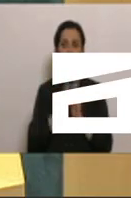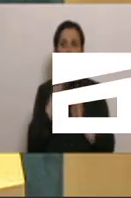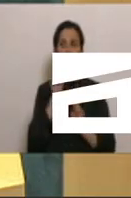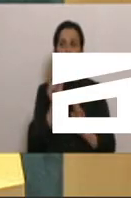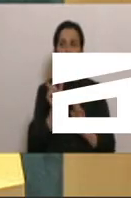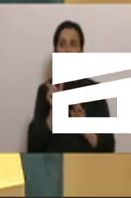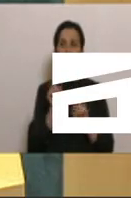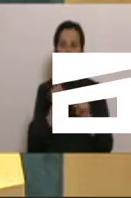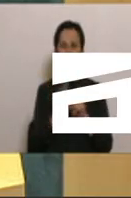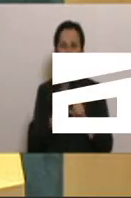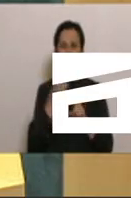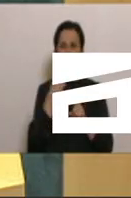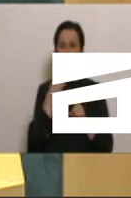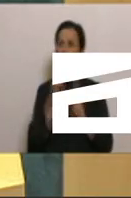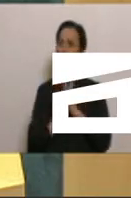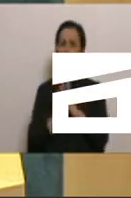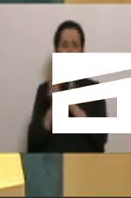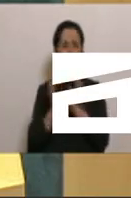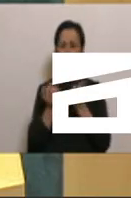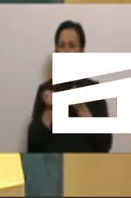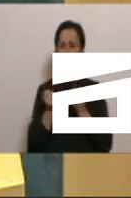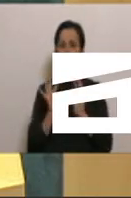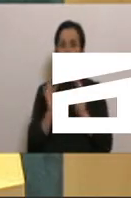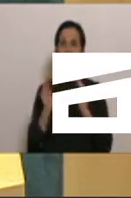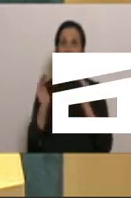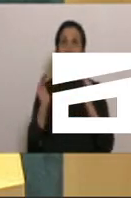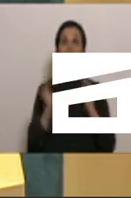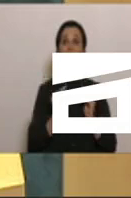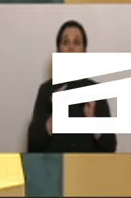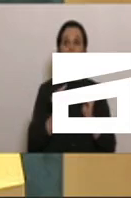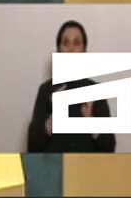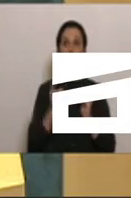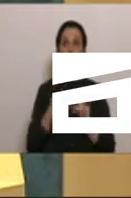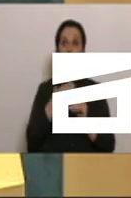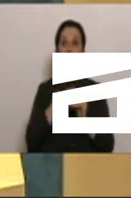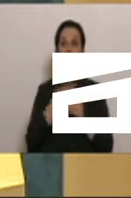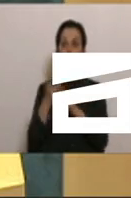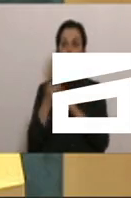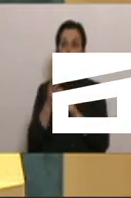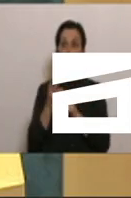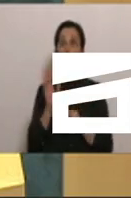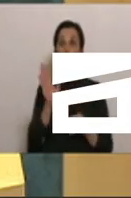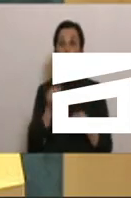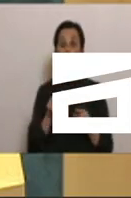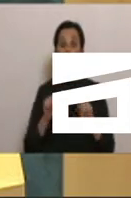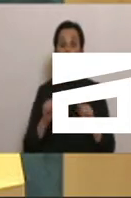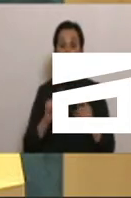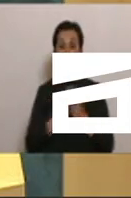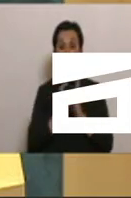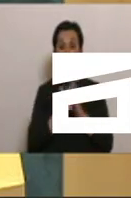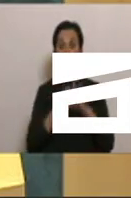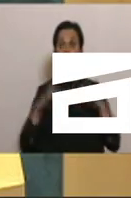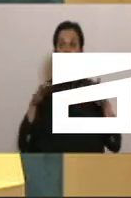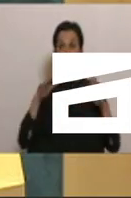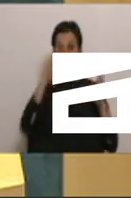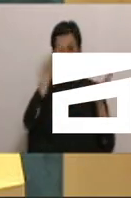შეიძლება ასე ითქვას, შევაწყობოთ არ მიიღოთ, ნაკლებად დაგაფრთხოთ. თუმცა ამ დარბაზის დატოვებას მე